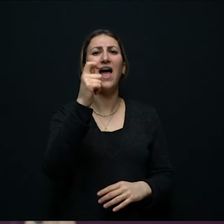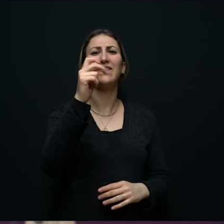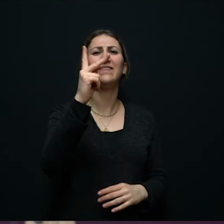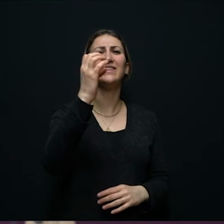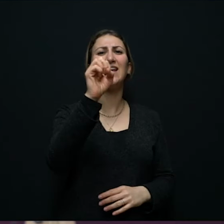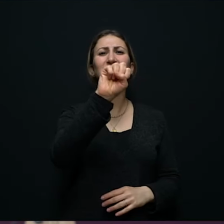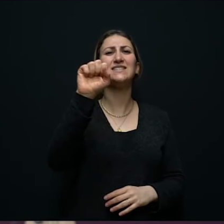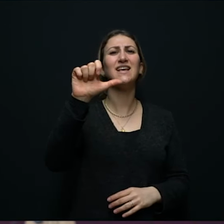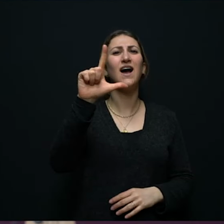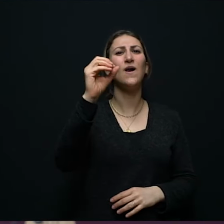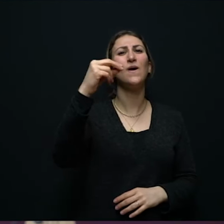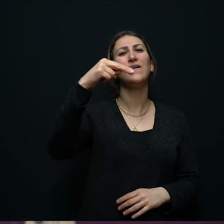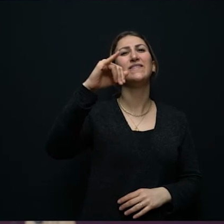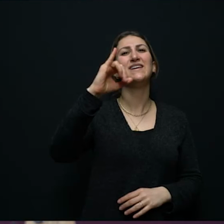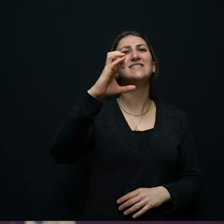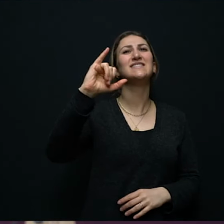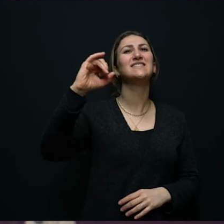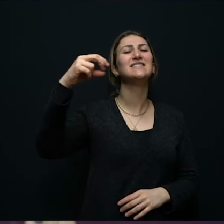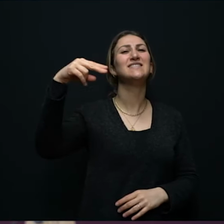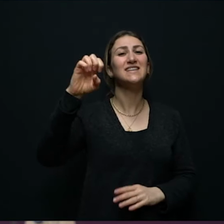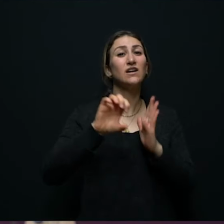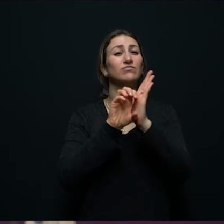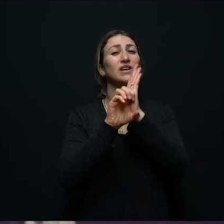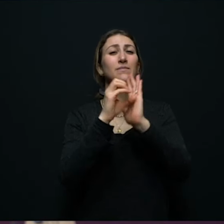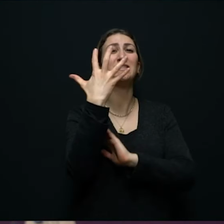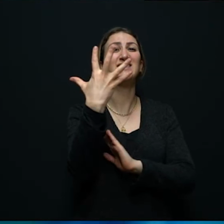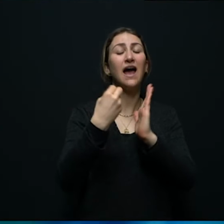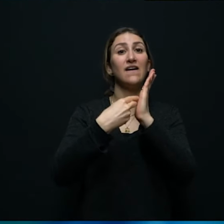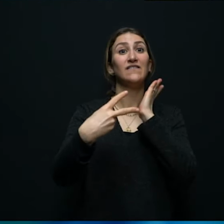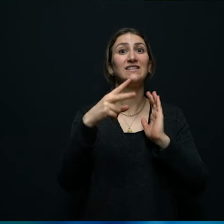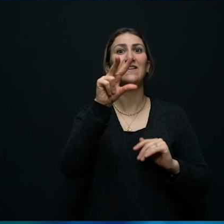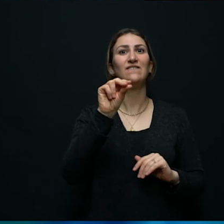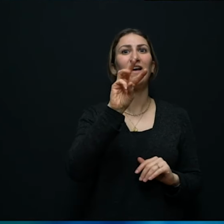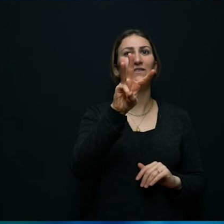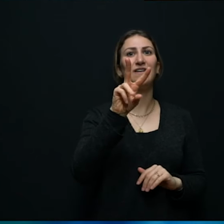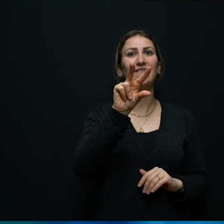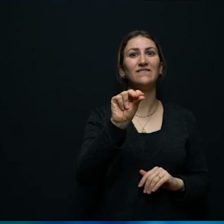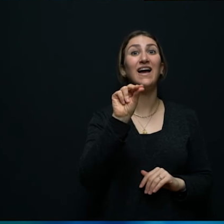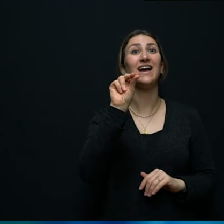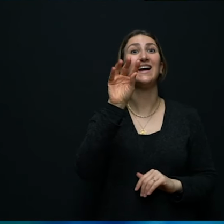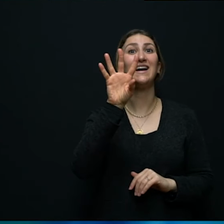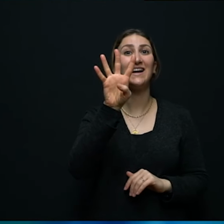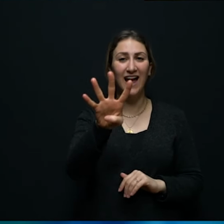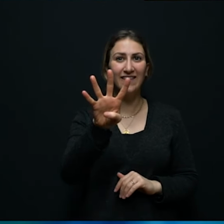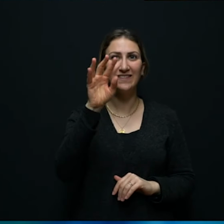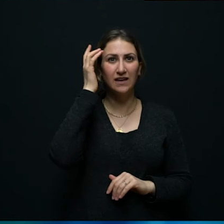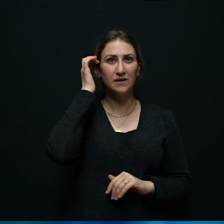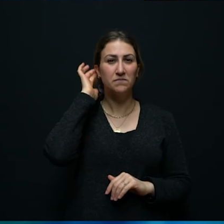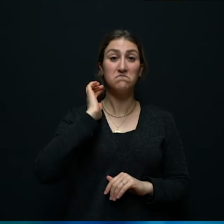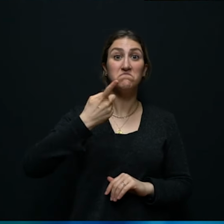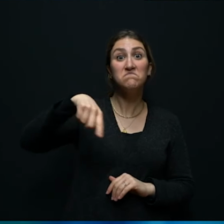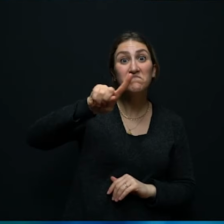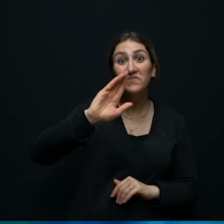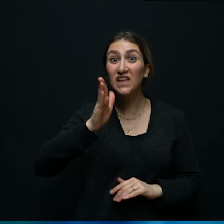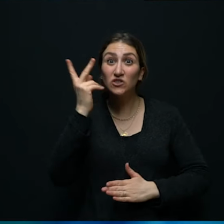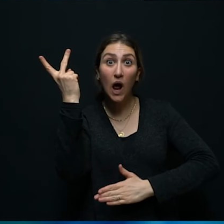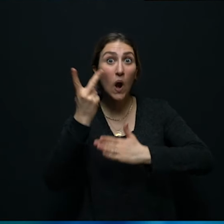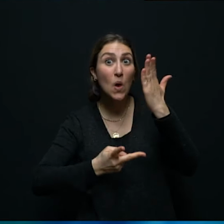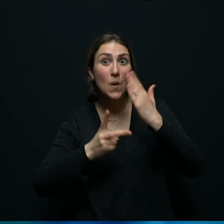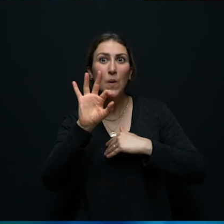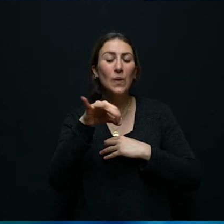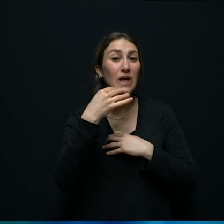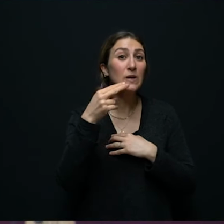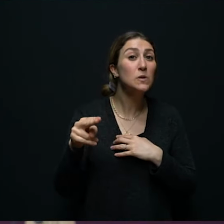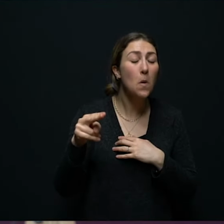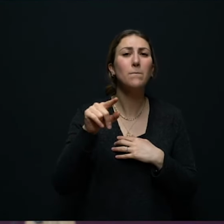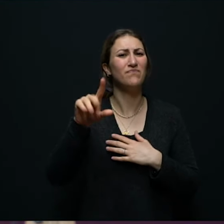verset les verser 23 et 24 je sais pas si vous avez déjà lu la première épître aux thessaloniciens mais paul